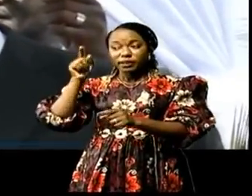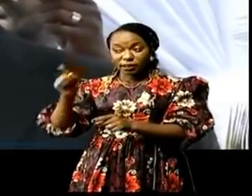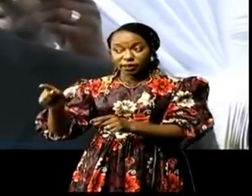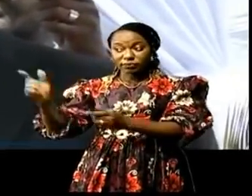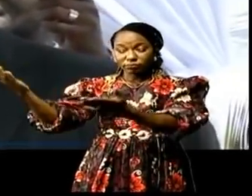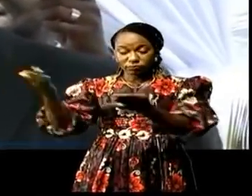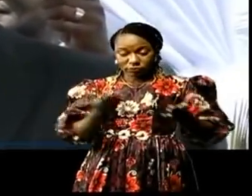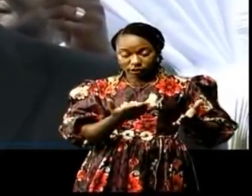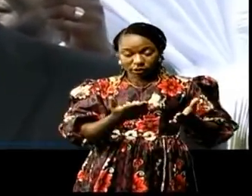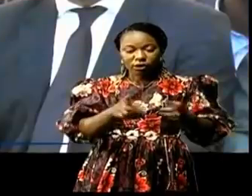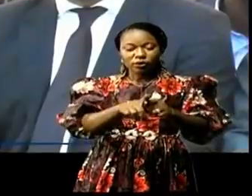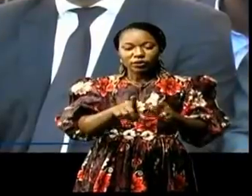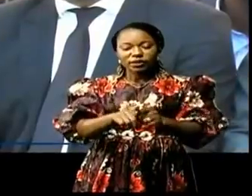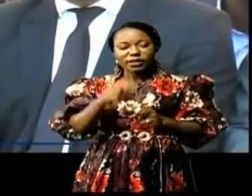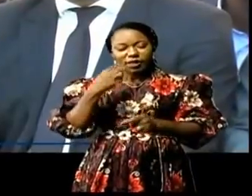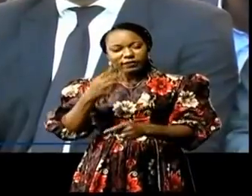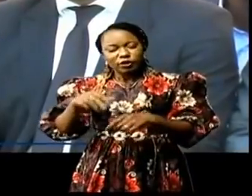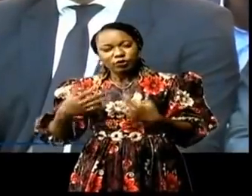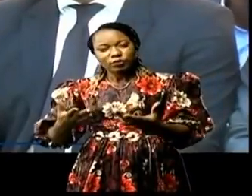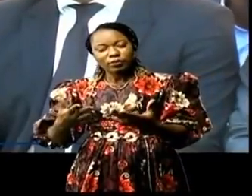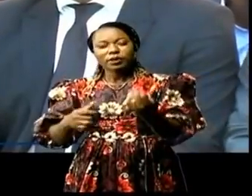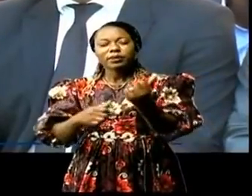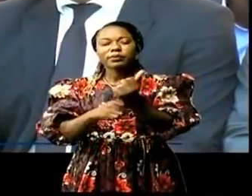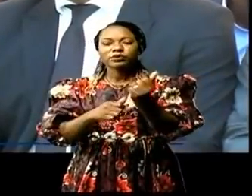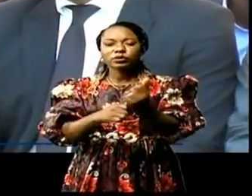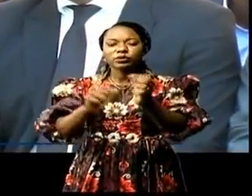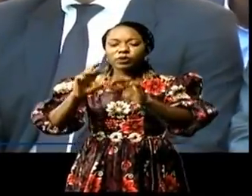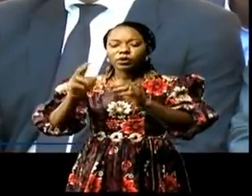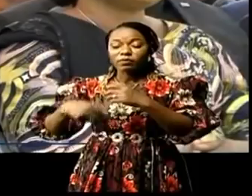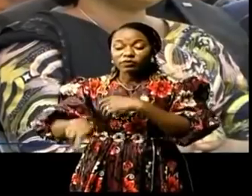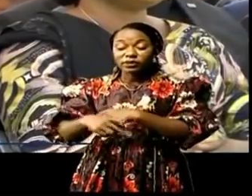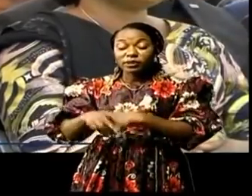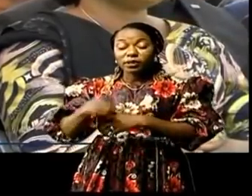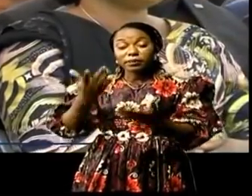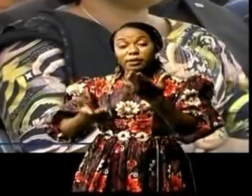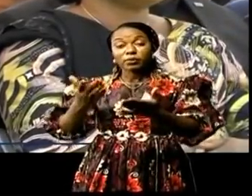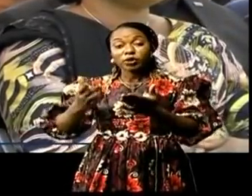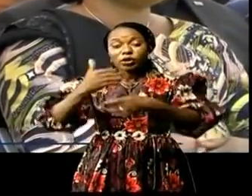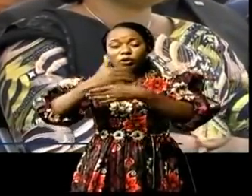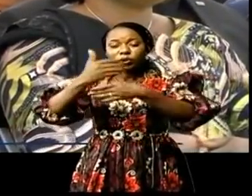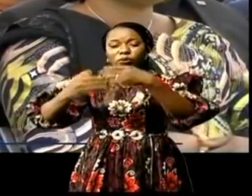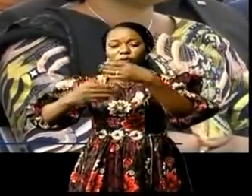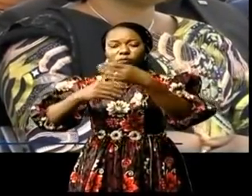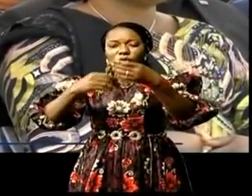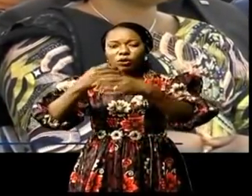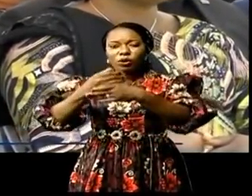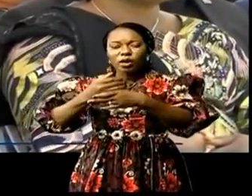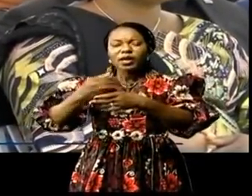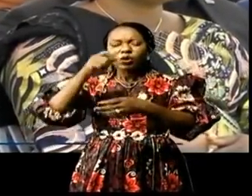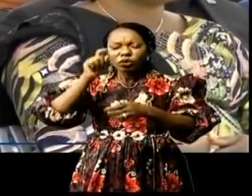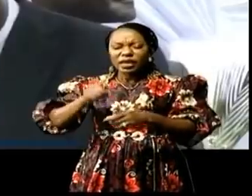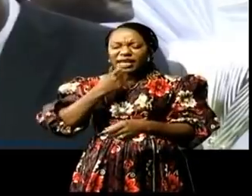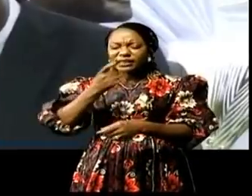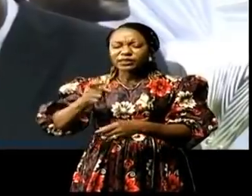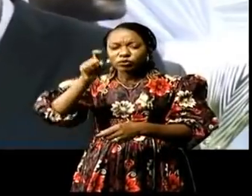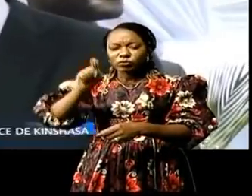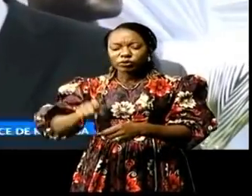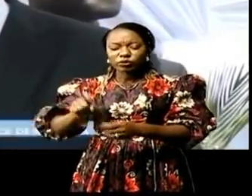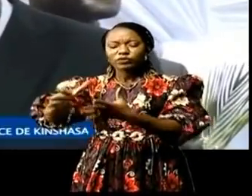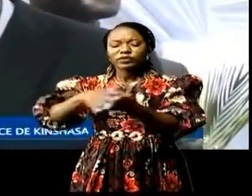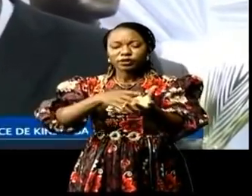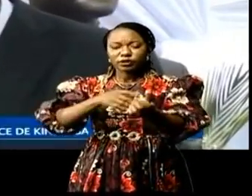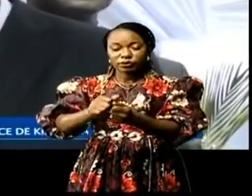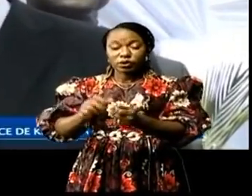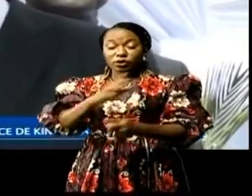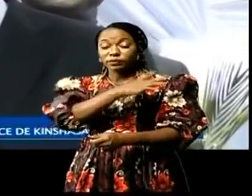désormais l'intransigeance de l'exécutif provincial face aux constructions anarchiques. Au nom de toute la population de